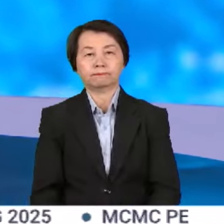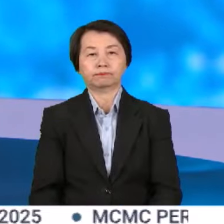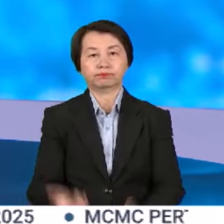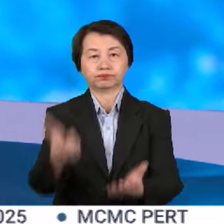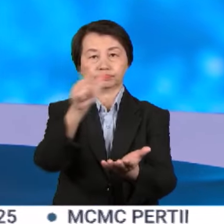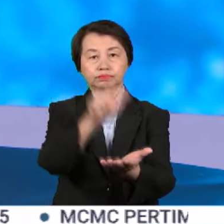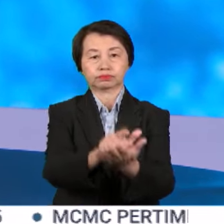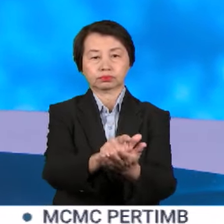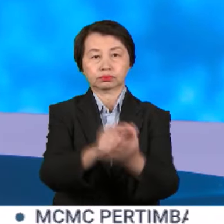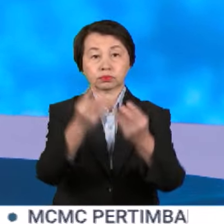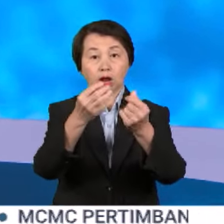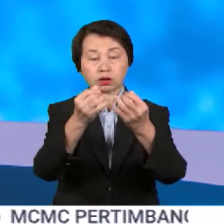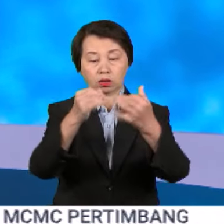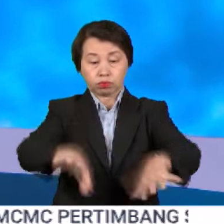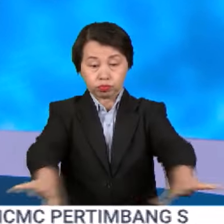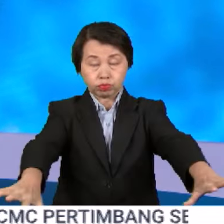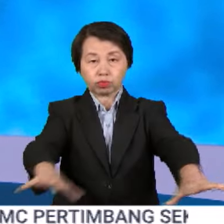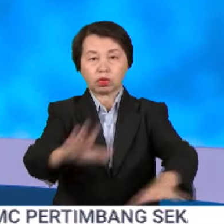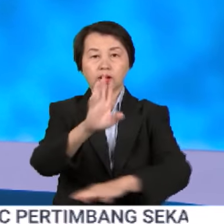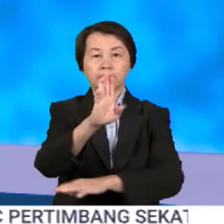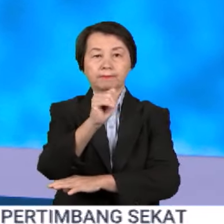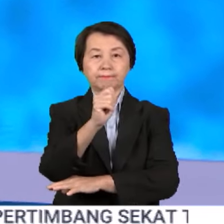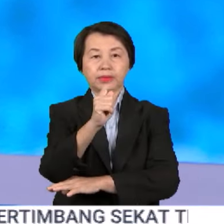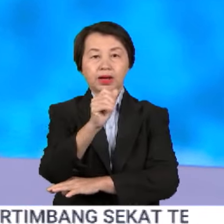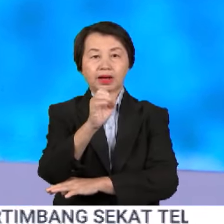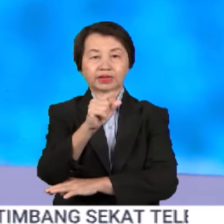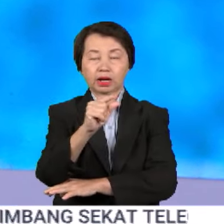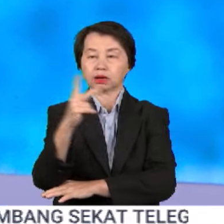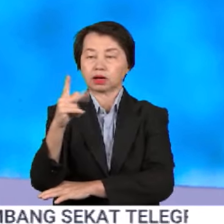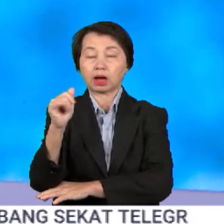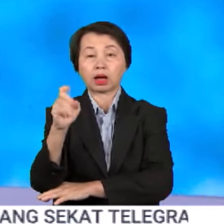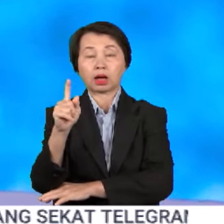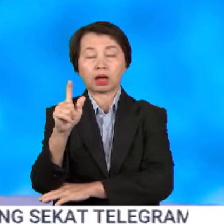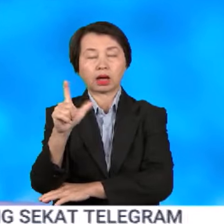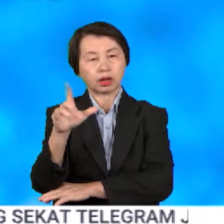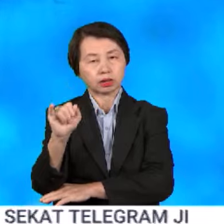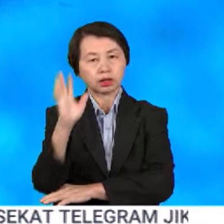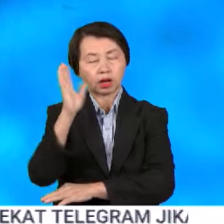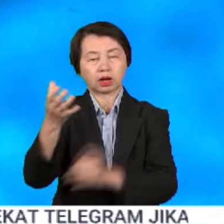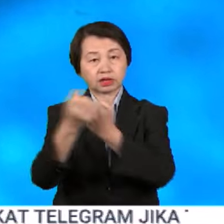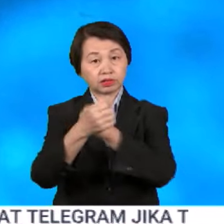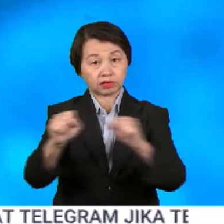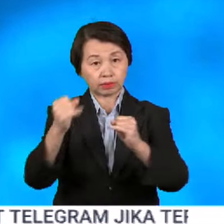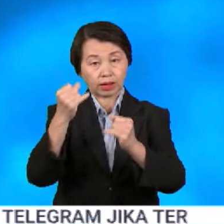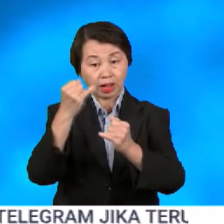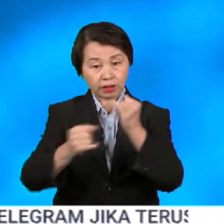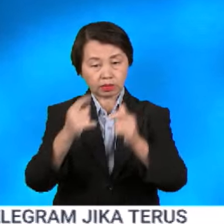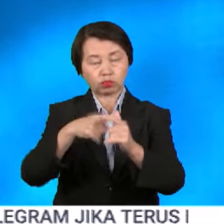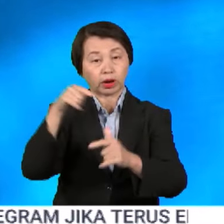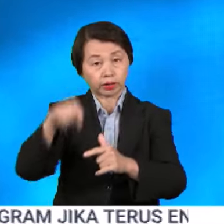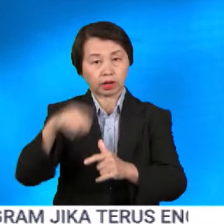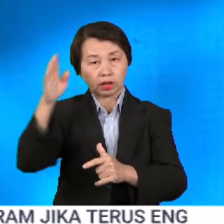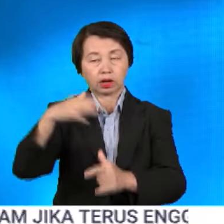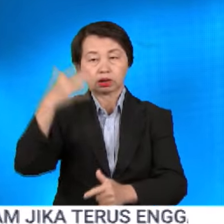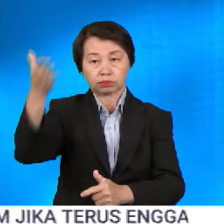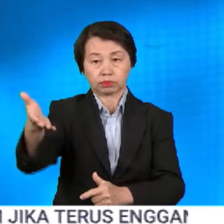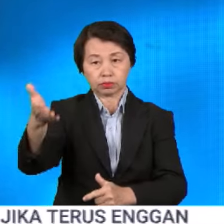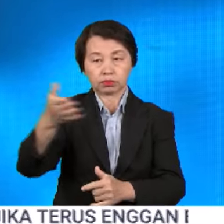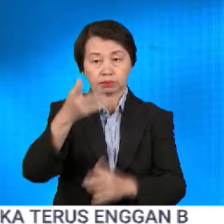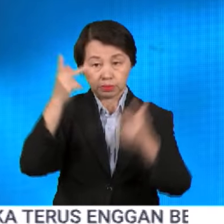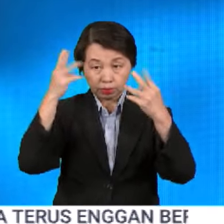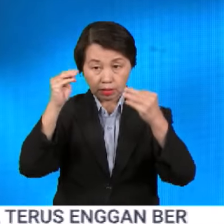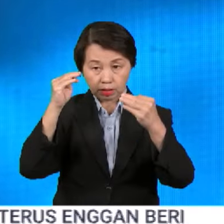spaghetti tanah runtuh batang kali jenjang kesiap akhir bulan ini dan akan dibentangkan kepada jemaah menteri sebelum di tamatkan untuk